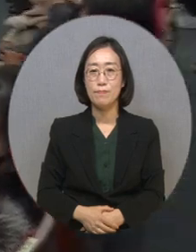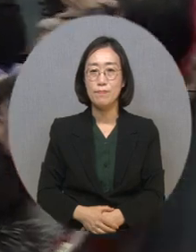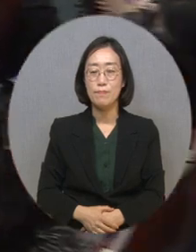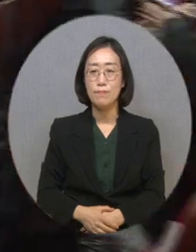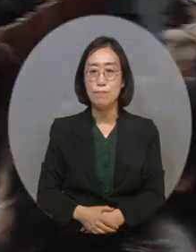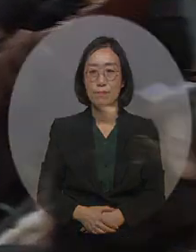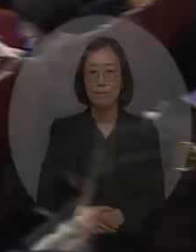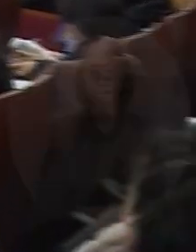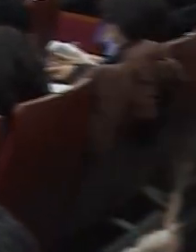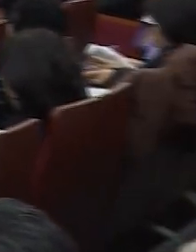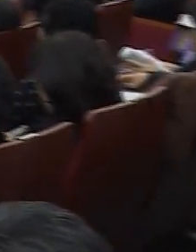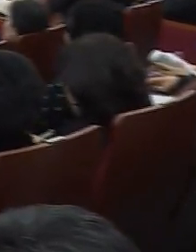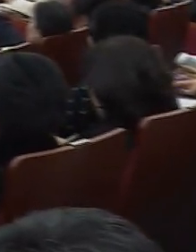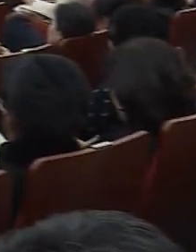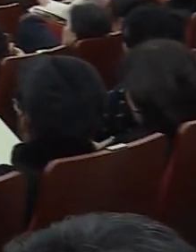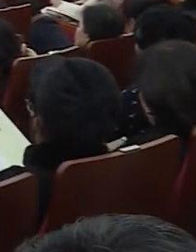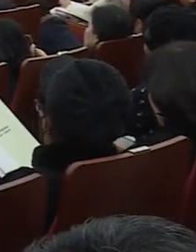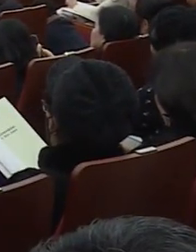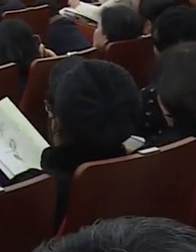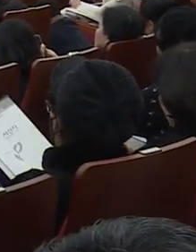꼭지 T 뉴스